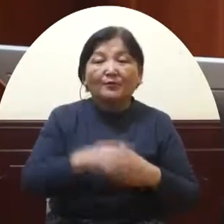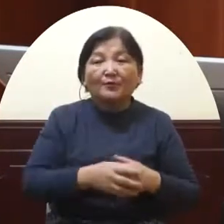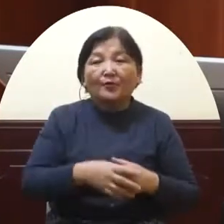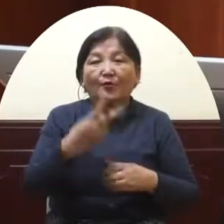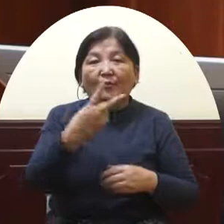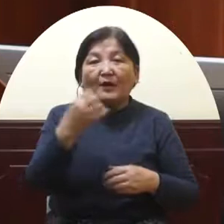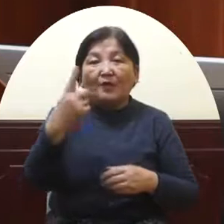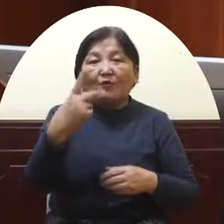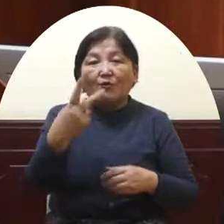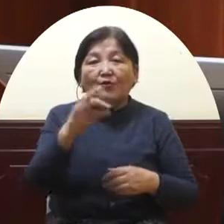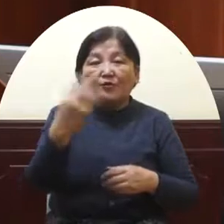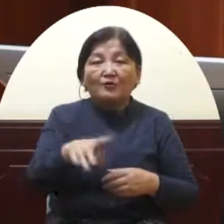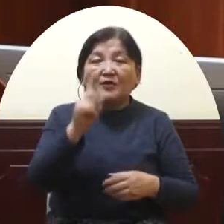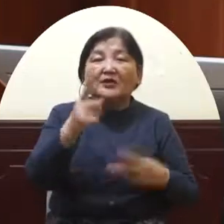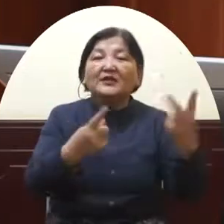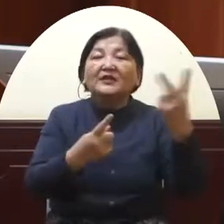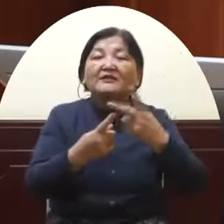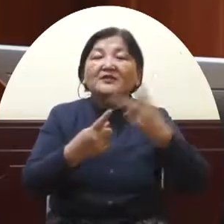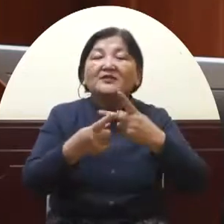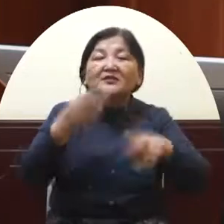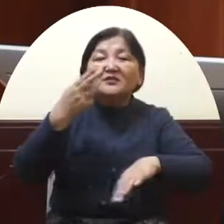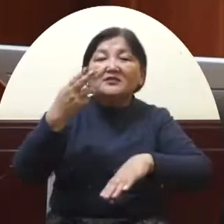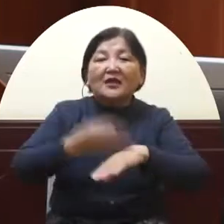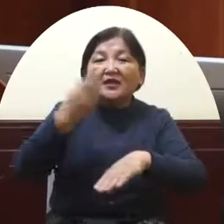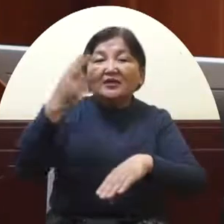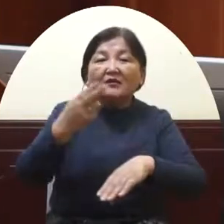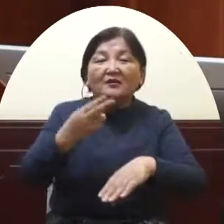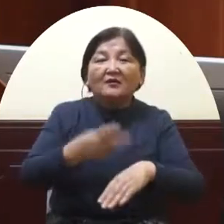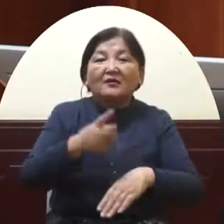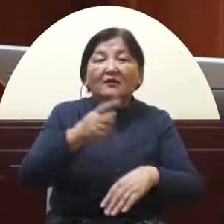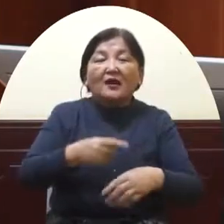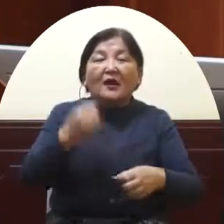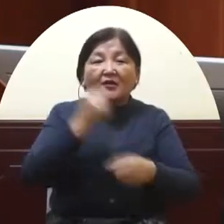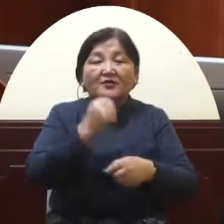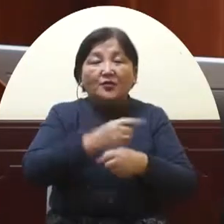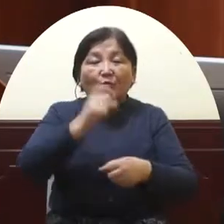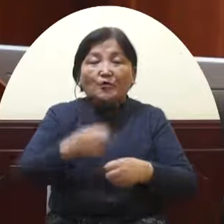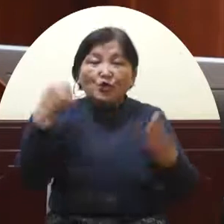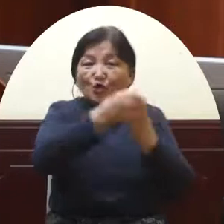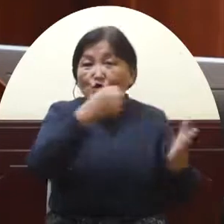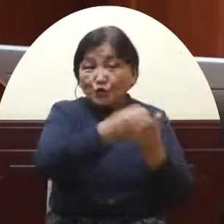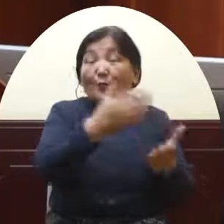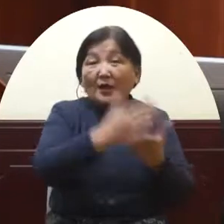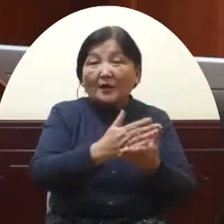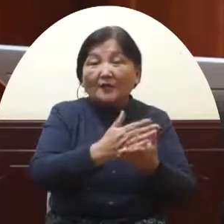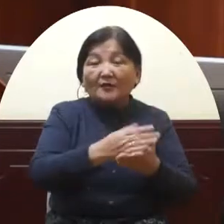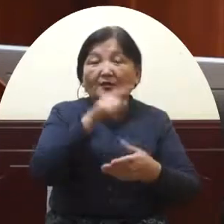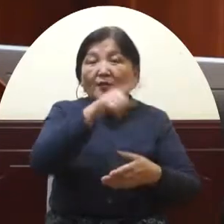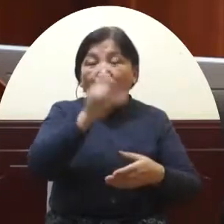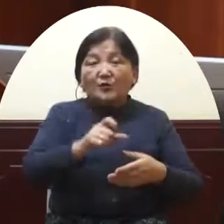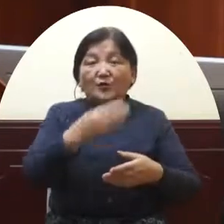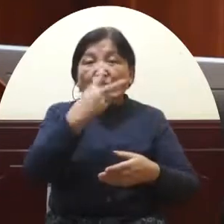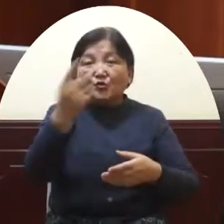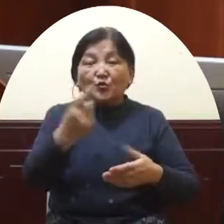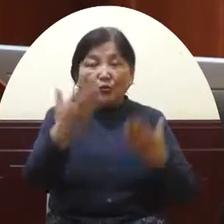12 оны сонгуулиар нэг телевизийн захирал нь ажилтнуудаа зодсон. Тэгээ тэр хүний шүүх хурлын дараа хэлсэн үг нь